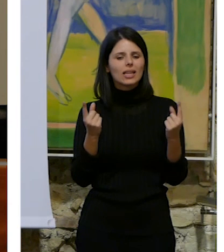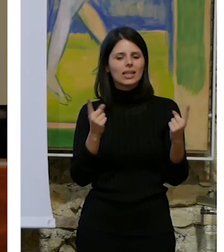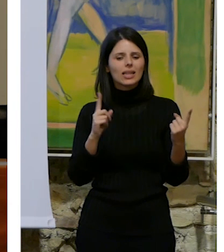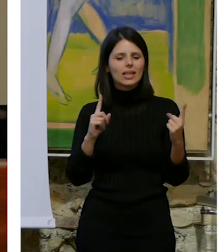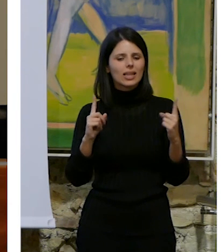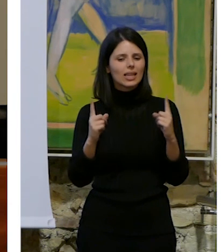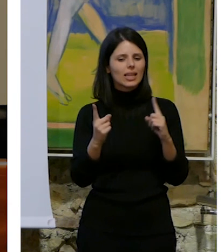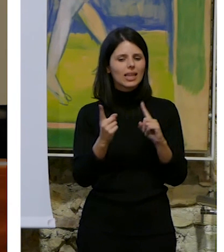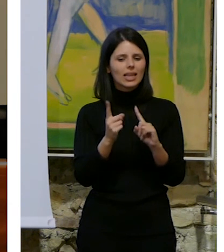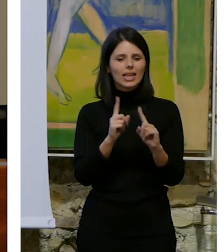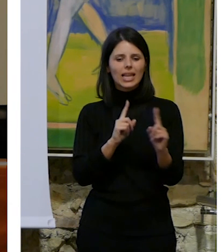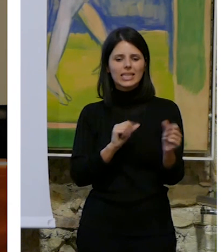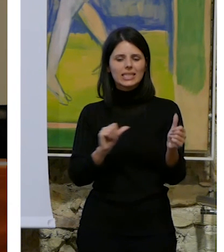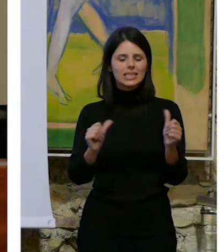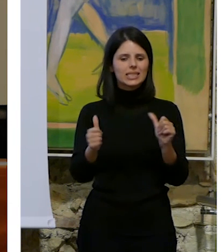singole,